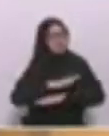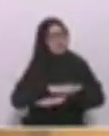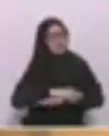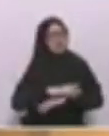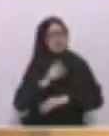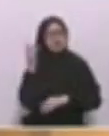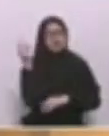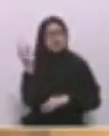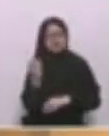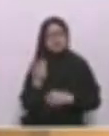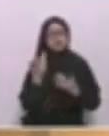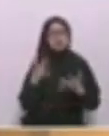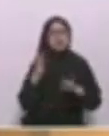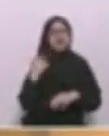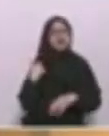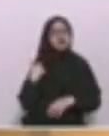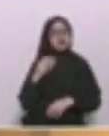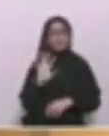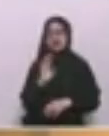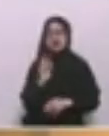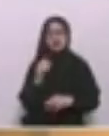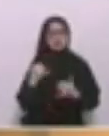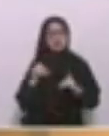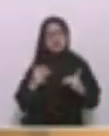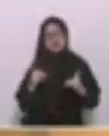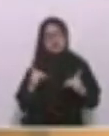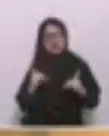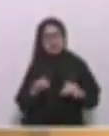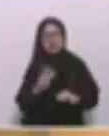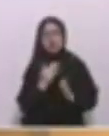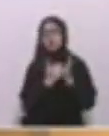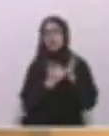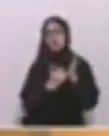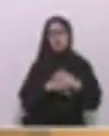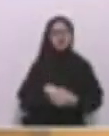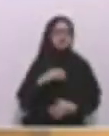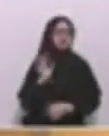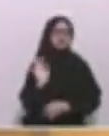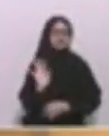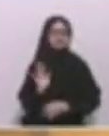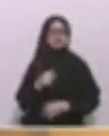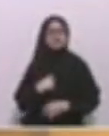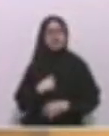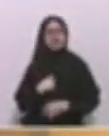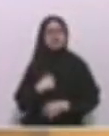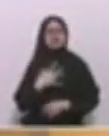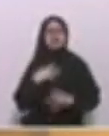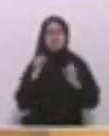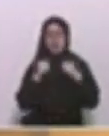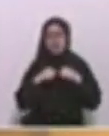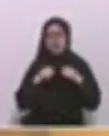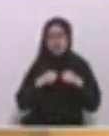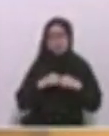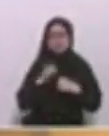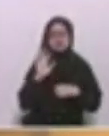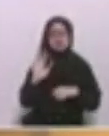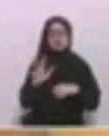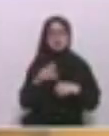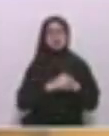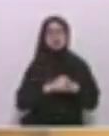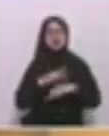investasi yang sudah ada kita tidak boleh bermain-main dengan aturan Oleh karena itu ke depan Kami tetap berkomitmen Bagaimana kita bisa